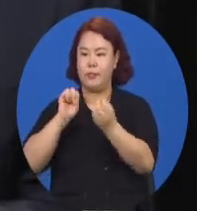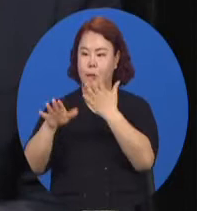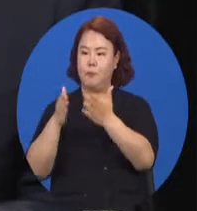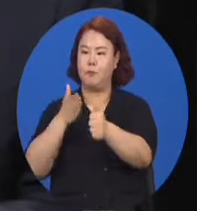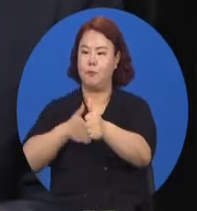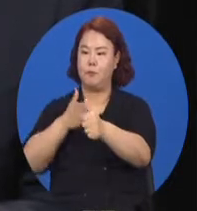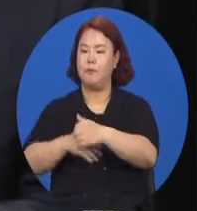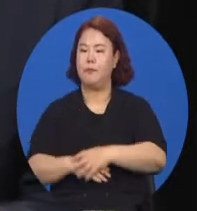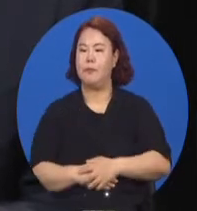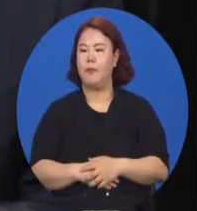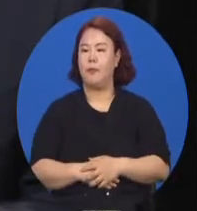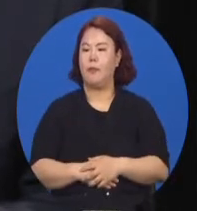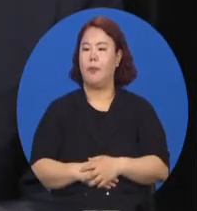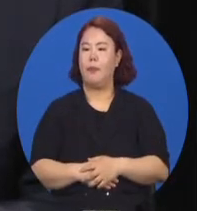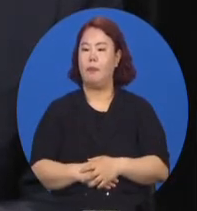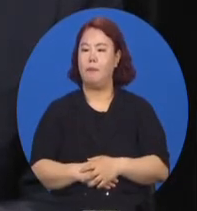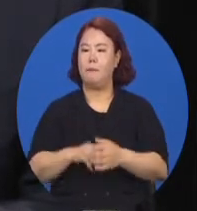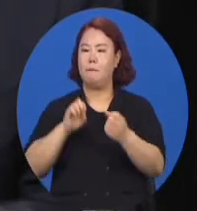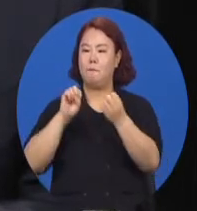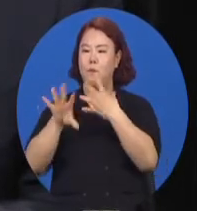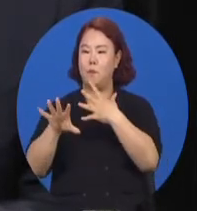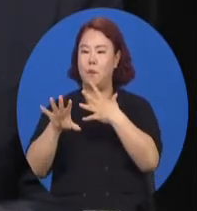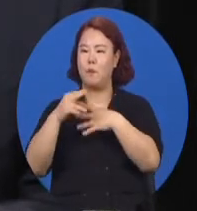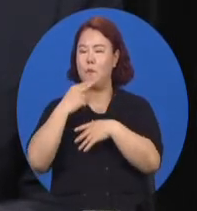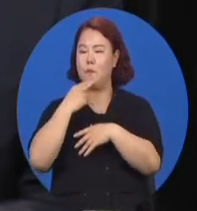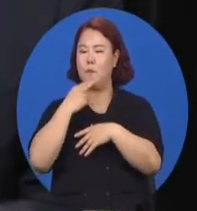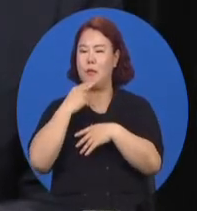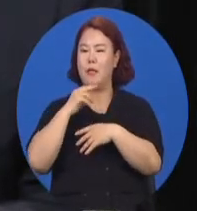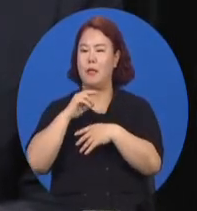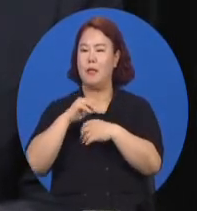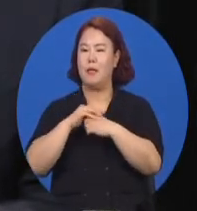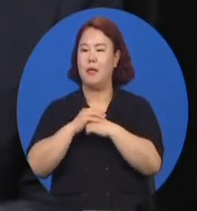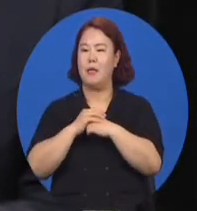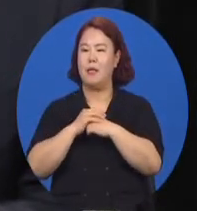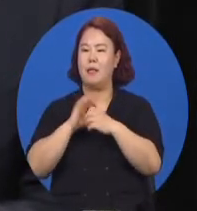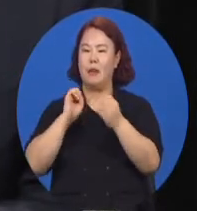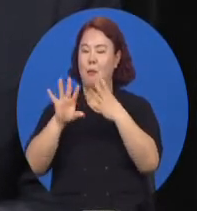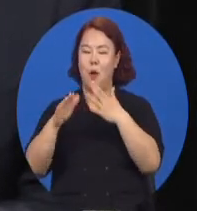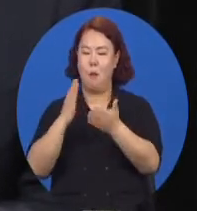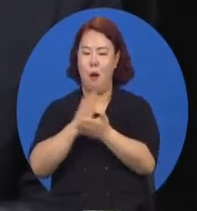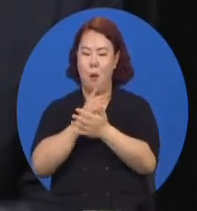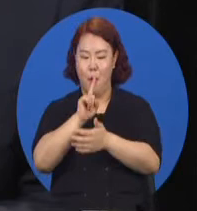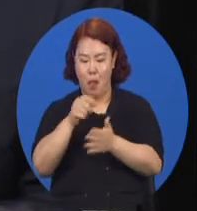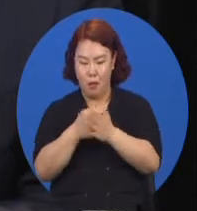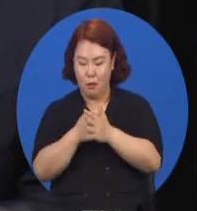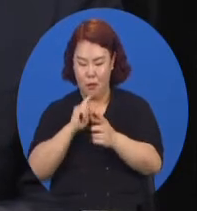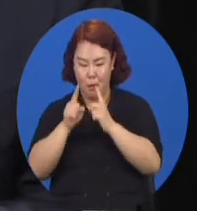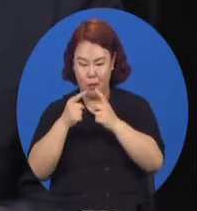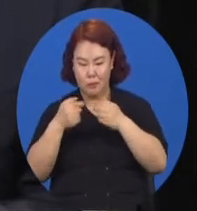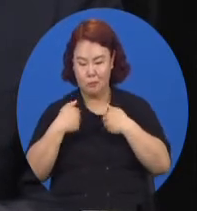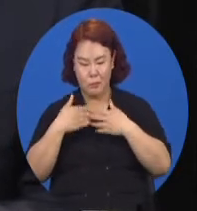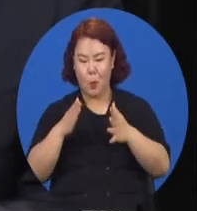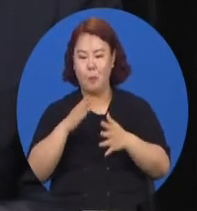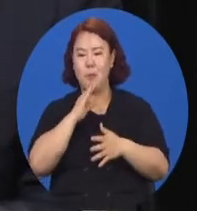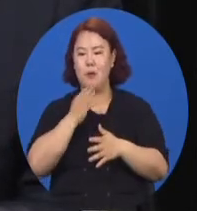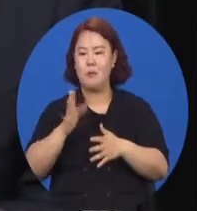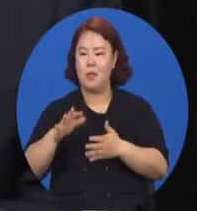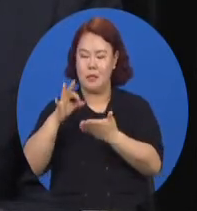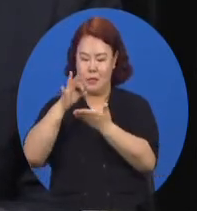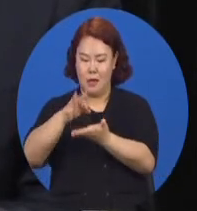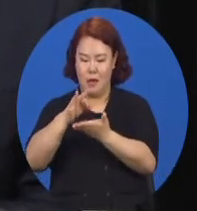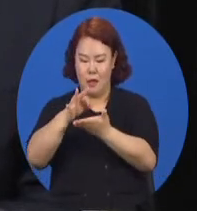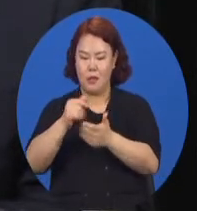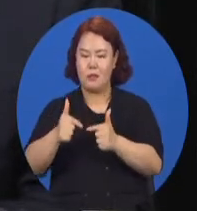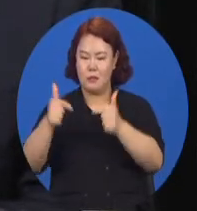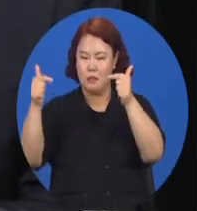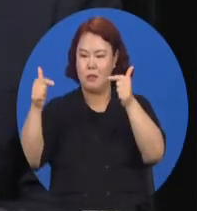예, 답변할 수 없다니까 말씀을 안 드려도 되지만 제가 이 재산 증가에